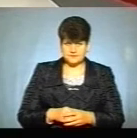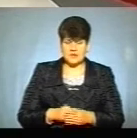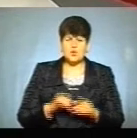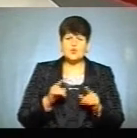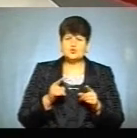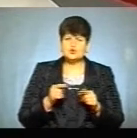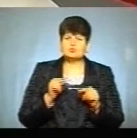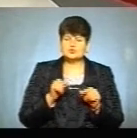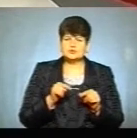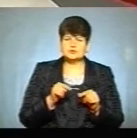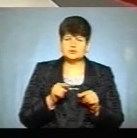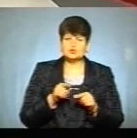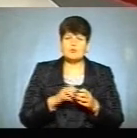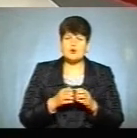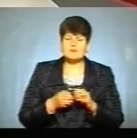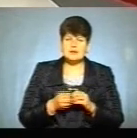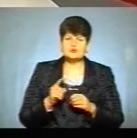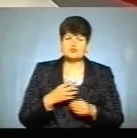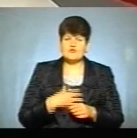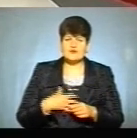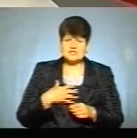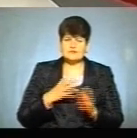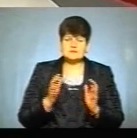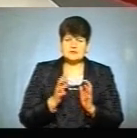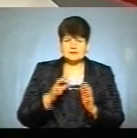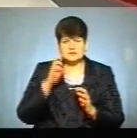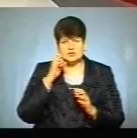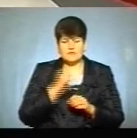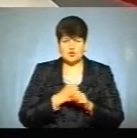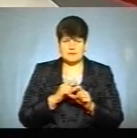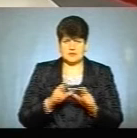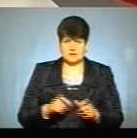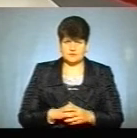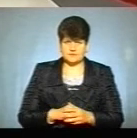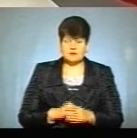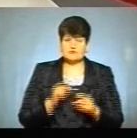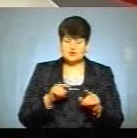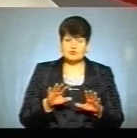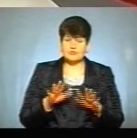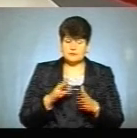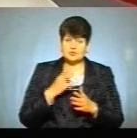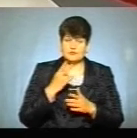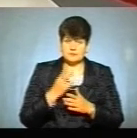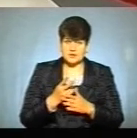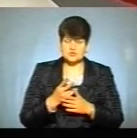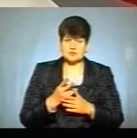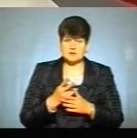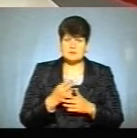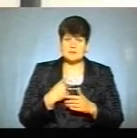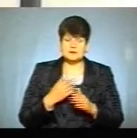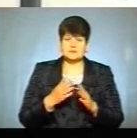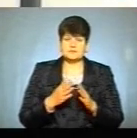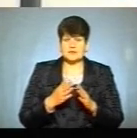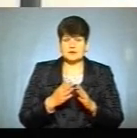У чому тоді тут проблема? Чому важливо зберегти саме комунальну аптеку? Ну, в даному випадку, бачите, ми застерігалися